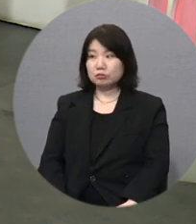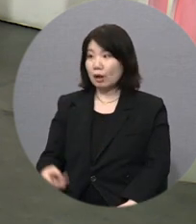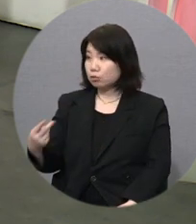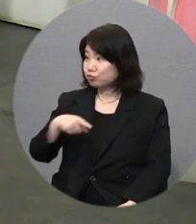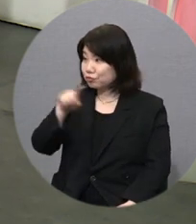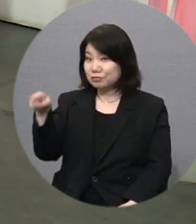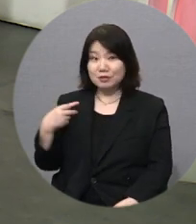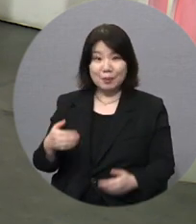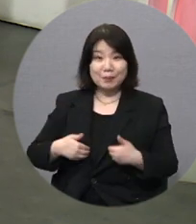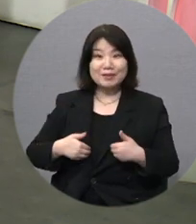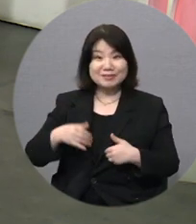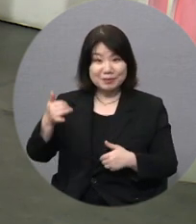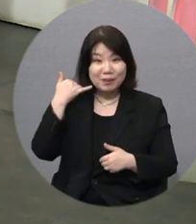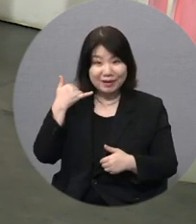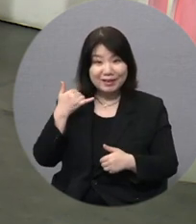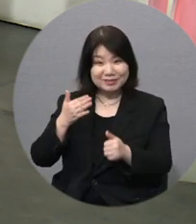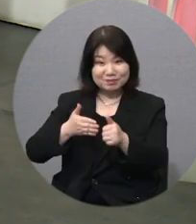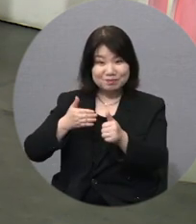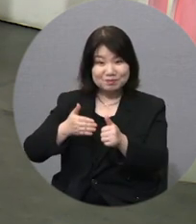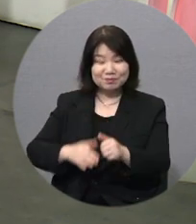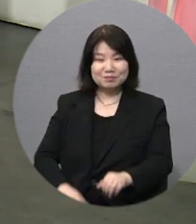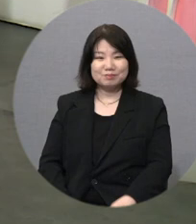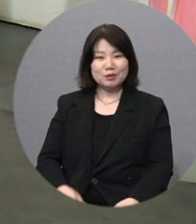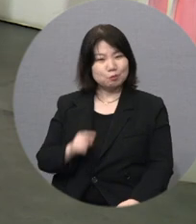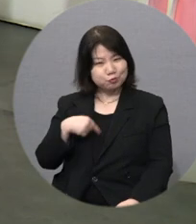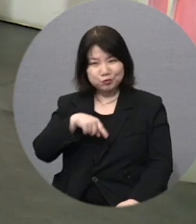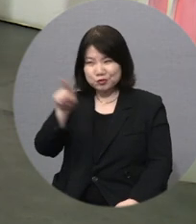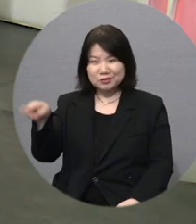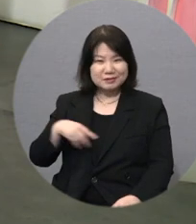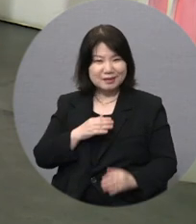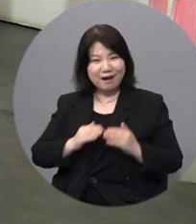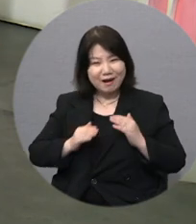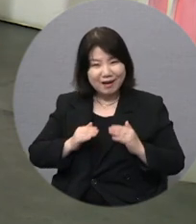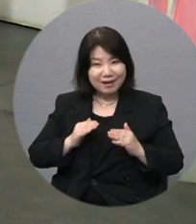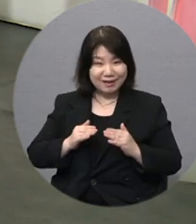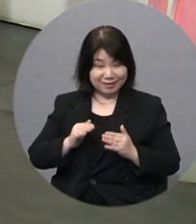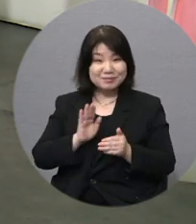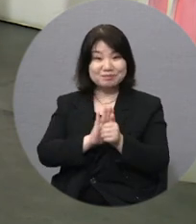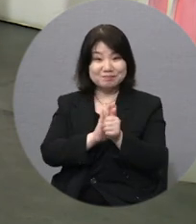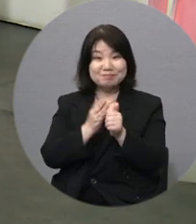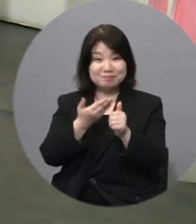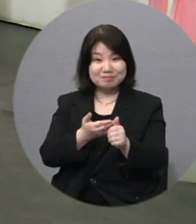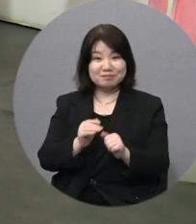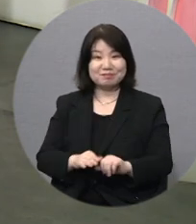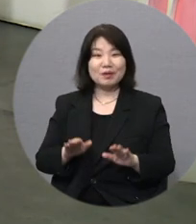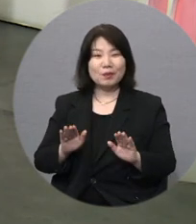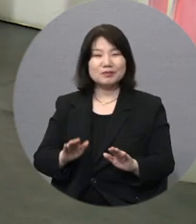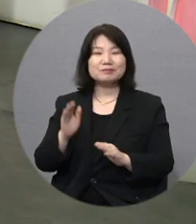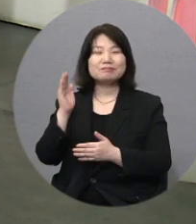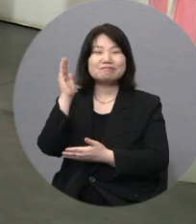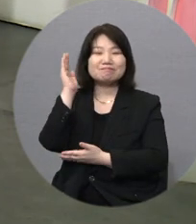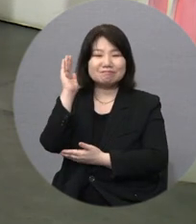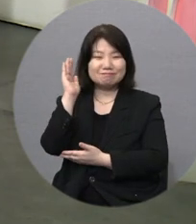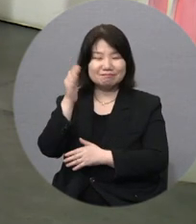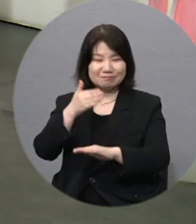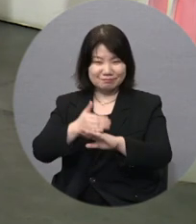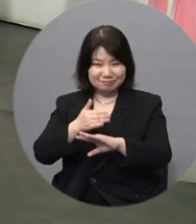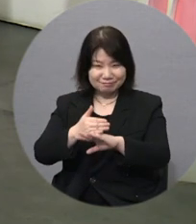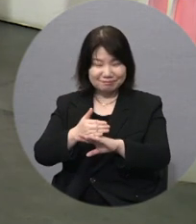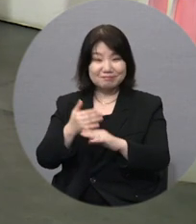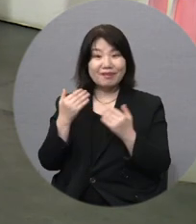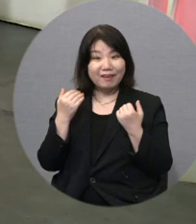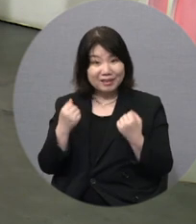필요하시면 연락 주세요 예 감사합 저희라도 달려가겠습니다 예 어튼 오늘 말씀 감사합니다 언제나 파이팅 저희 응원